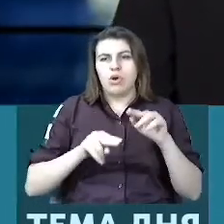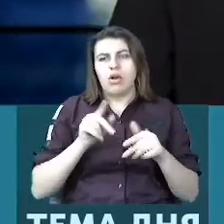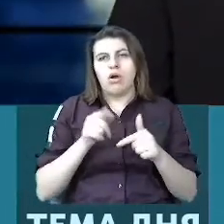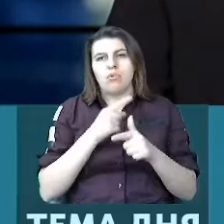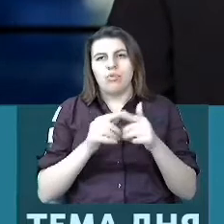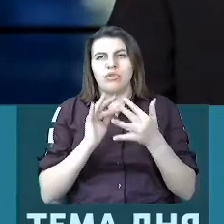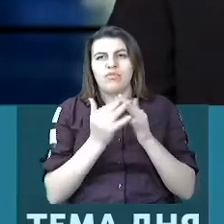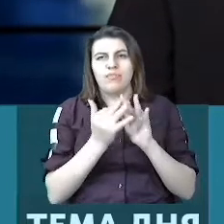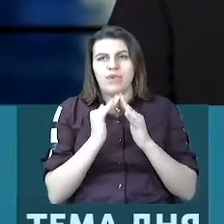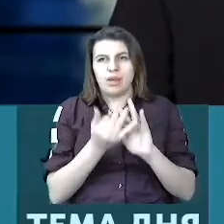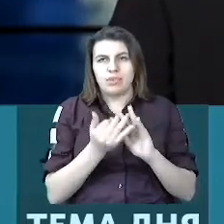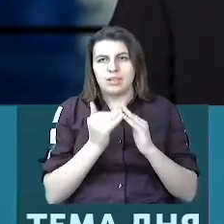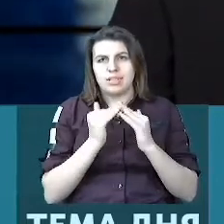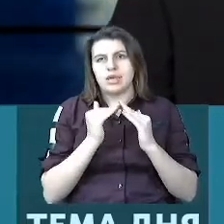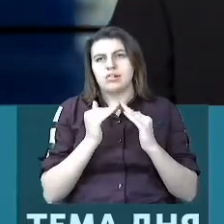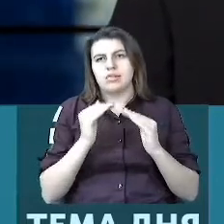як ви оцінюєте цю норму?